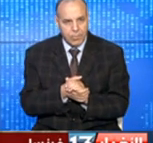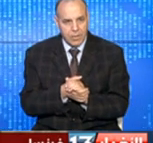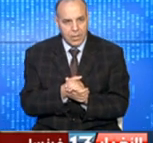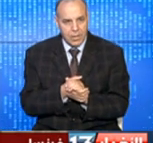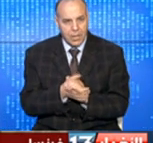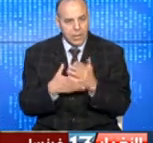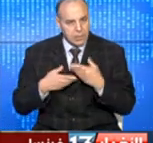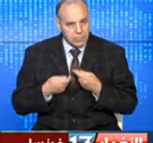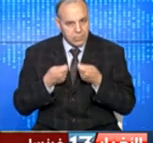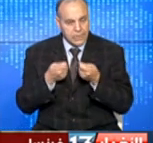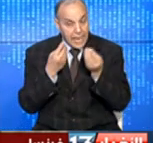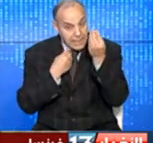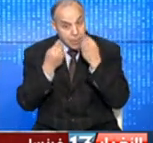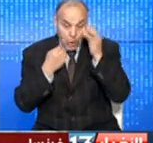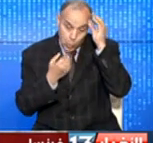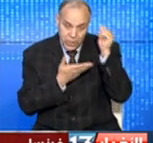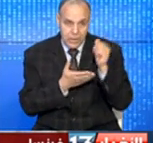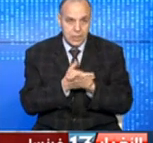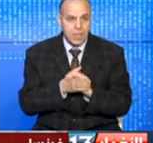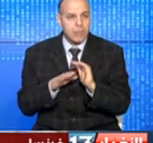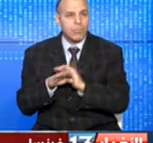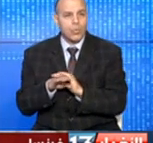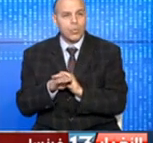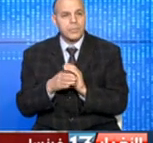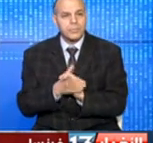باش نعطيو التجربة نتاعنا في مجال